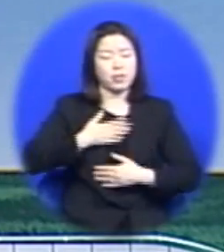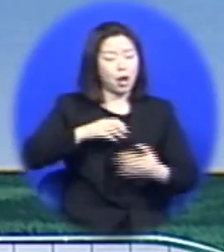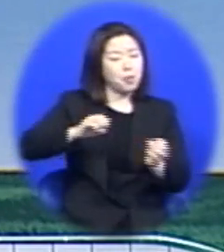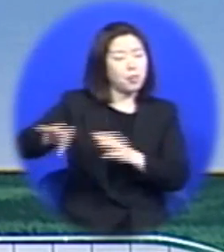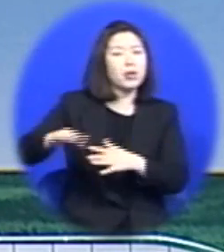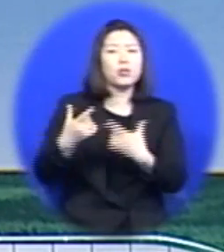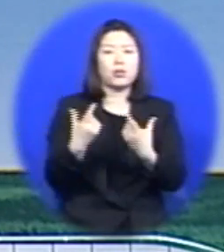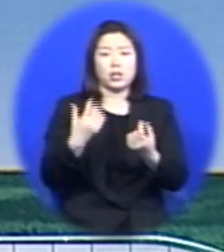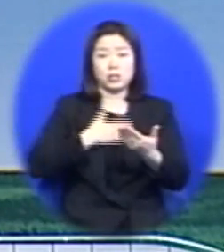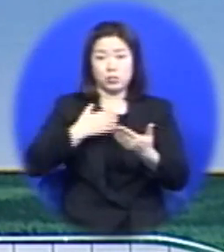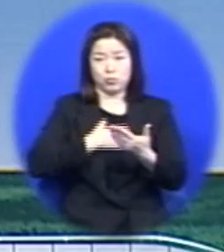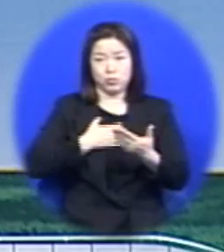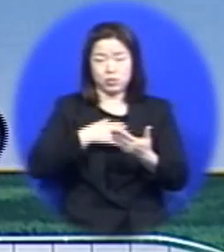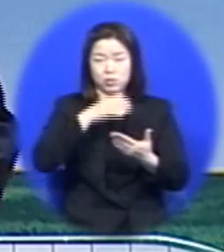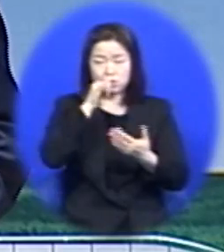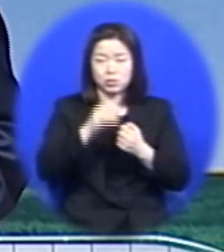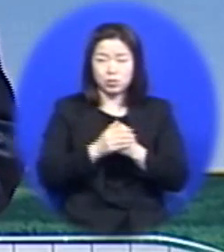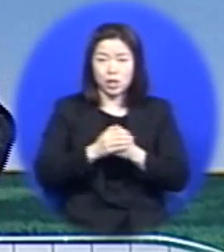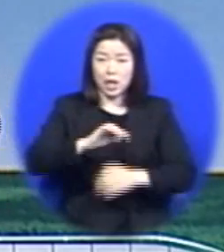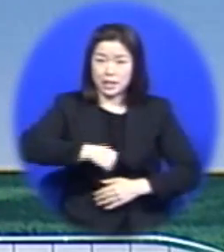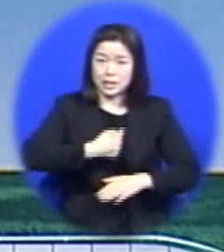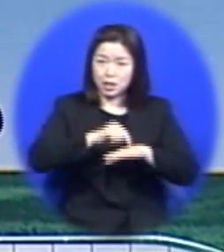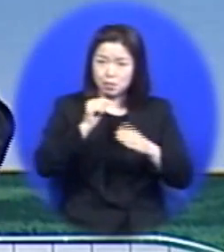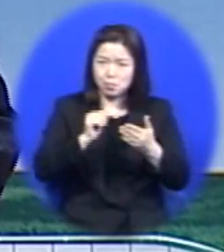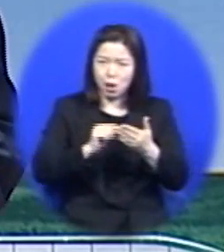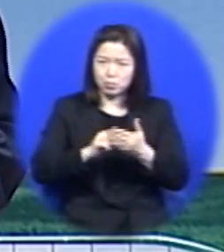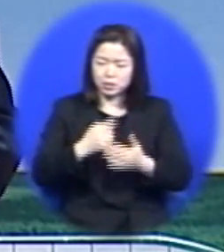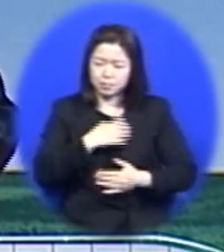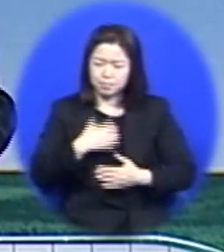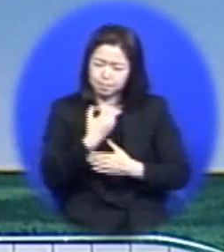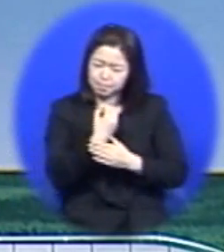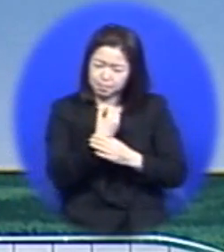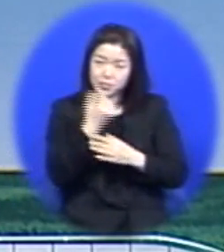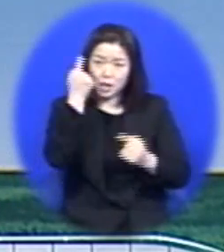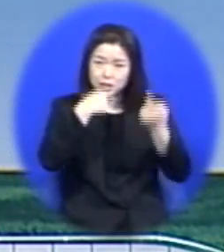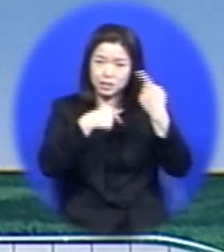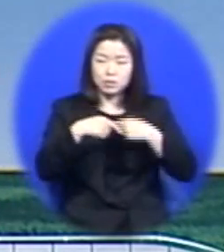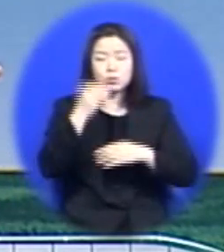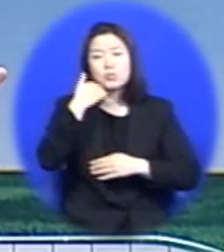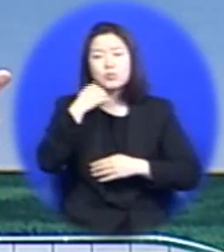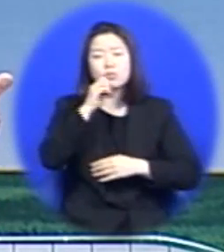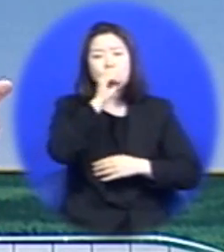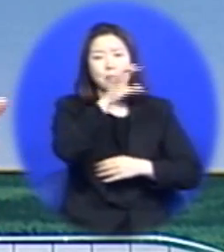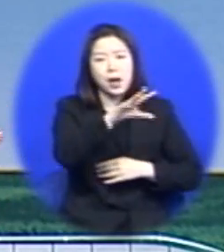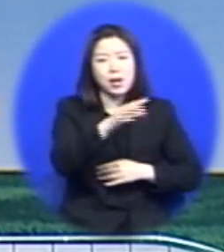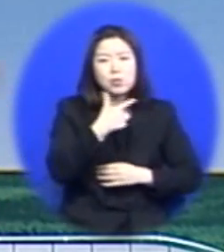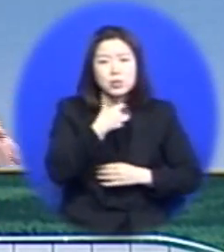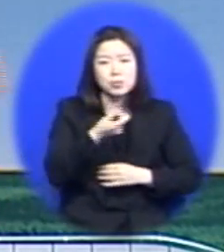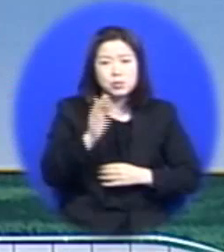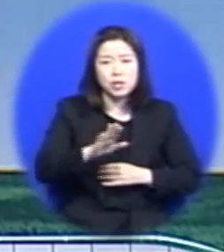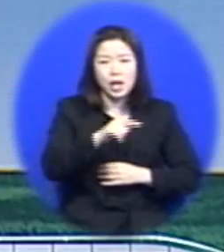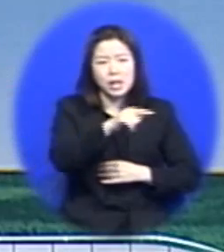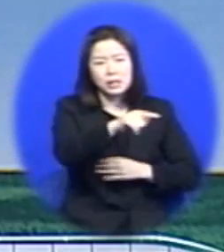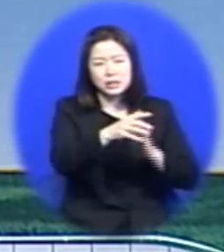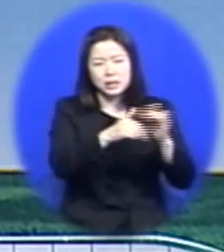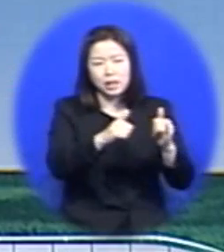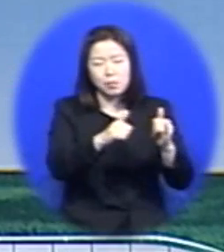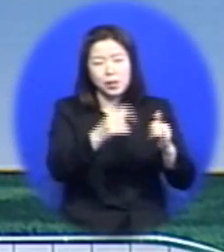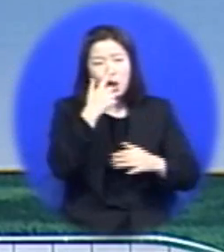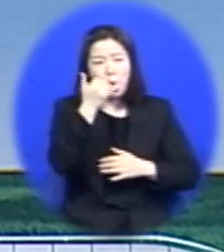생각해요. 자기 마음속에 있는 이 응어리진 상처들을 누군가에게 말해보고 싶지만 그 사람이 엄마